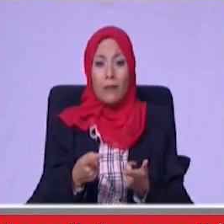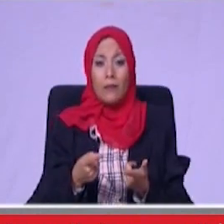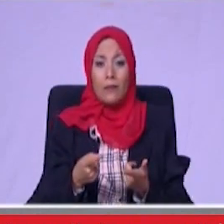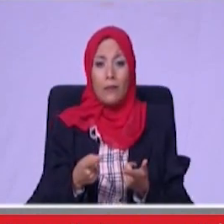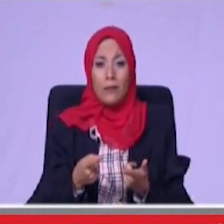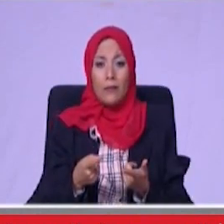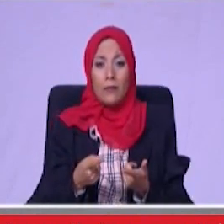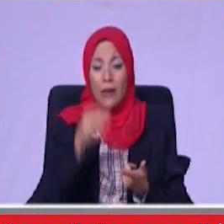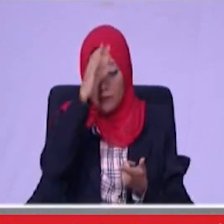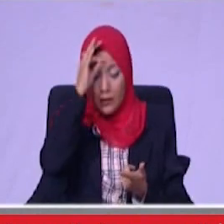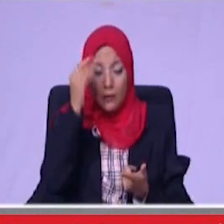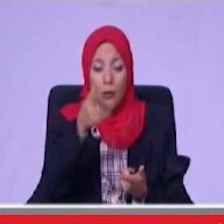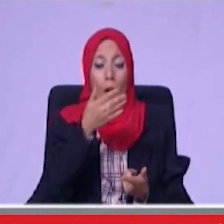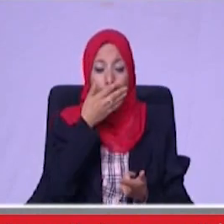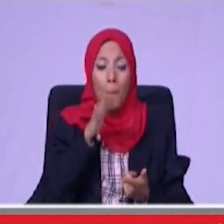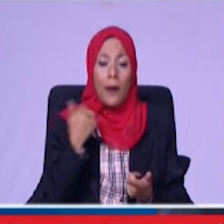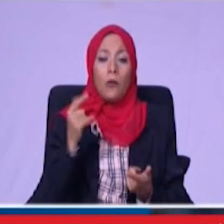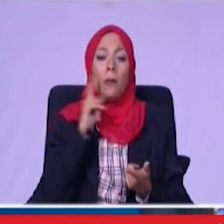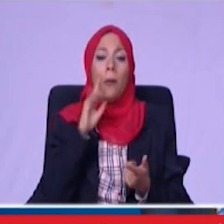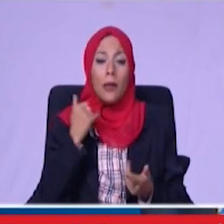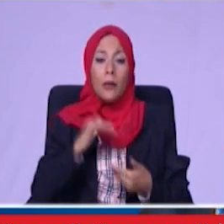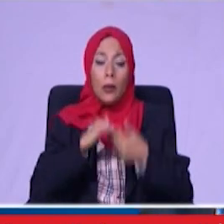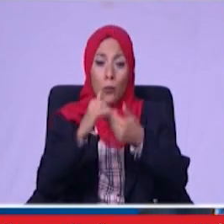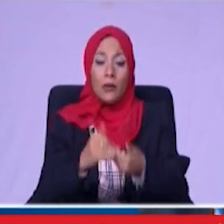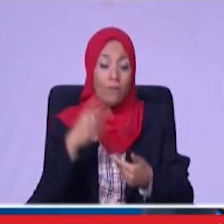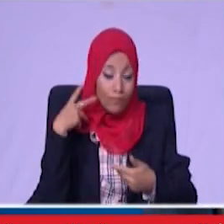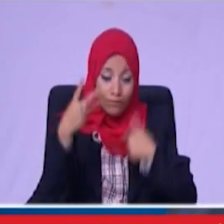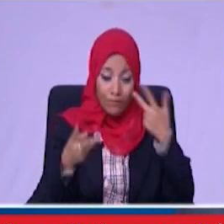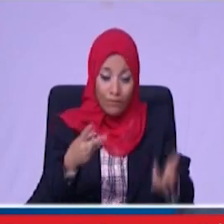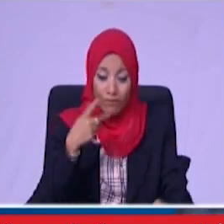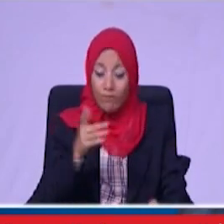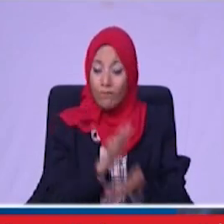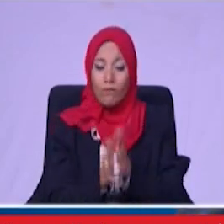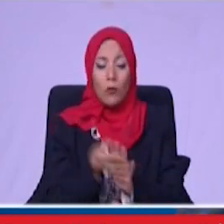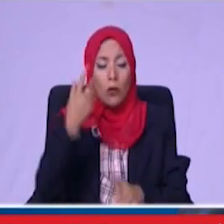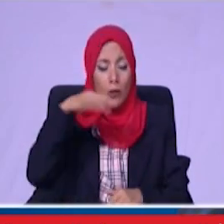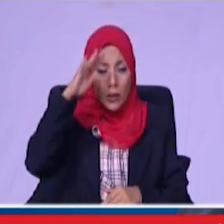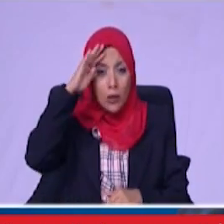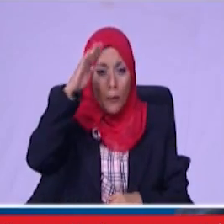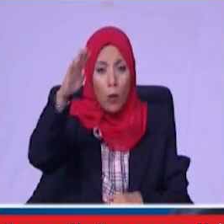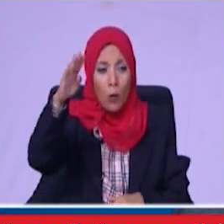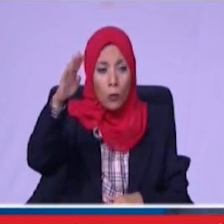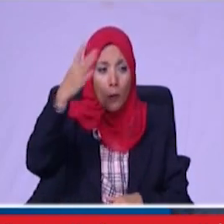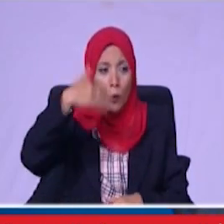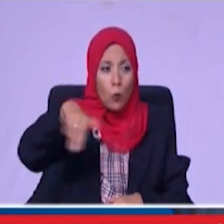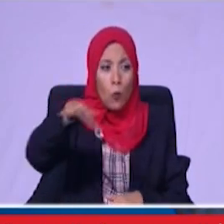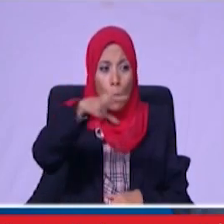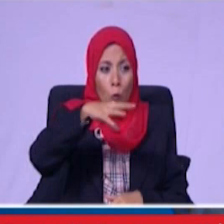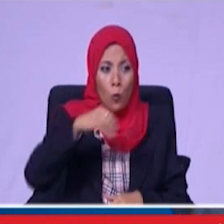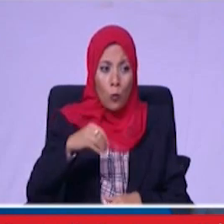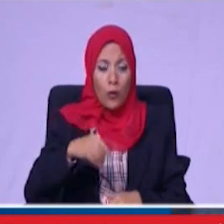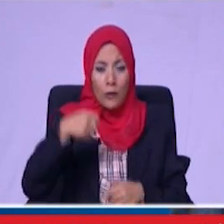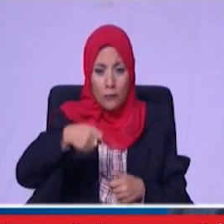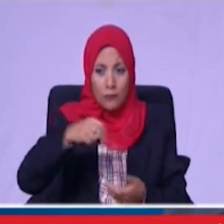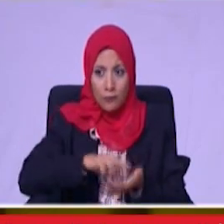في اتصال في اتصال وعشان كده حضرتك لما بتروح المقابر السلام عليكم اهل الديار من المسلمين هل تسلم الا